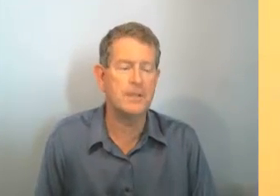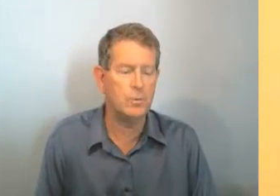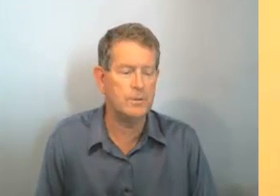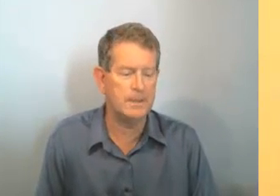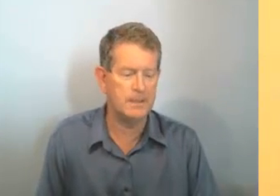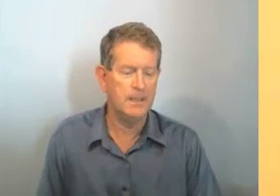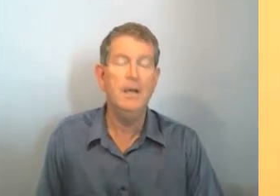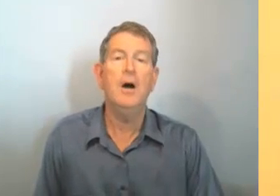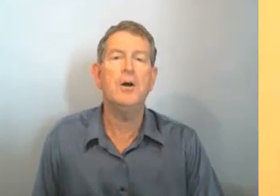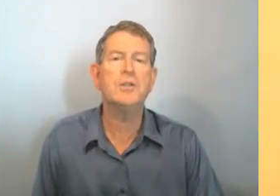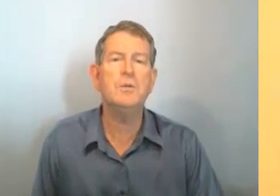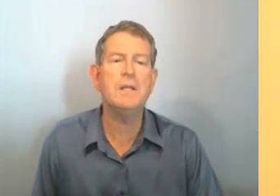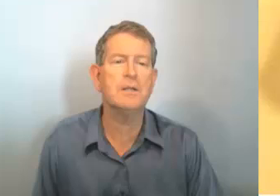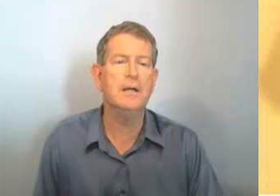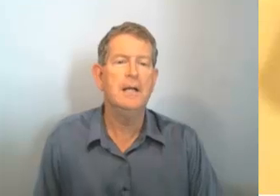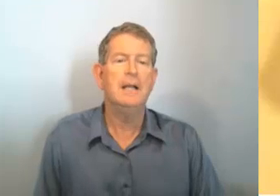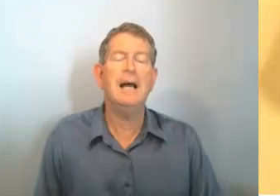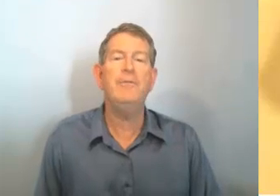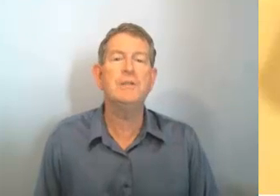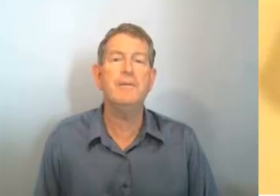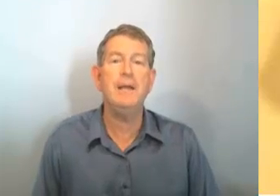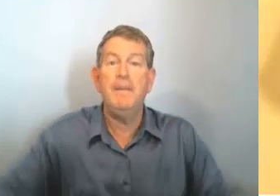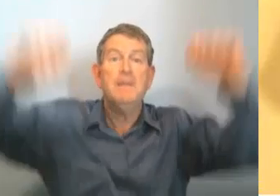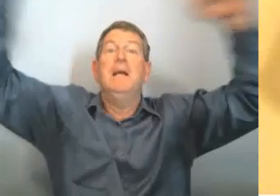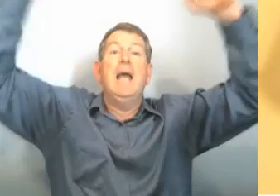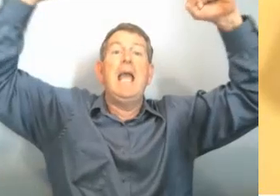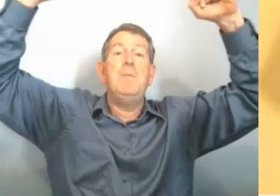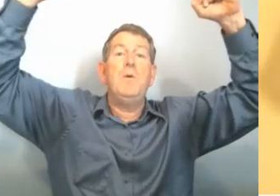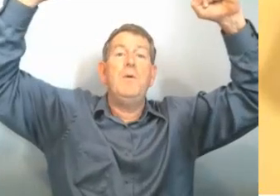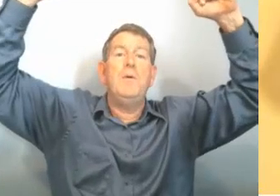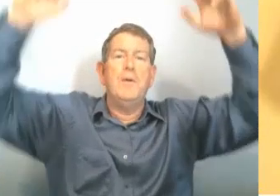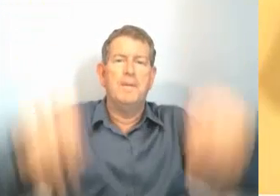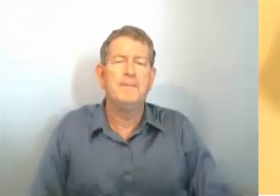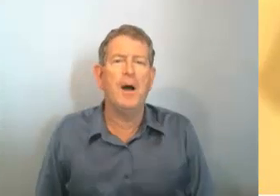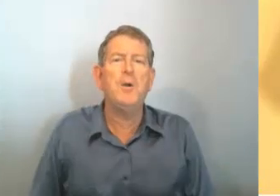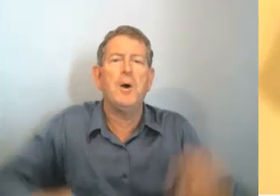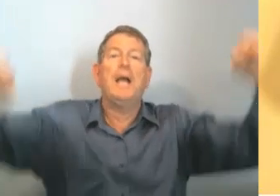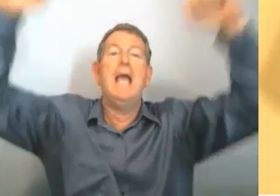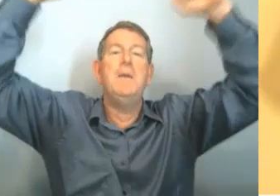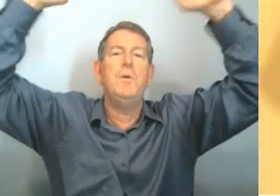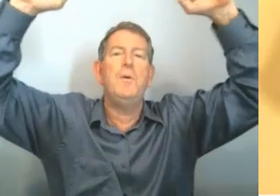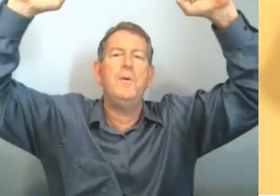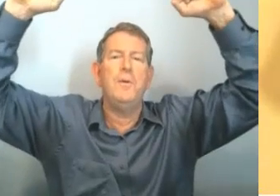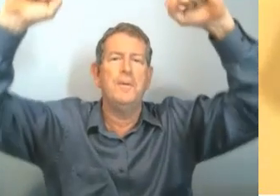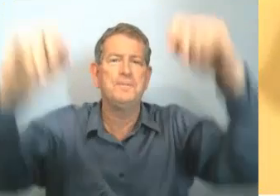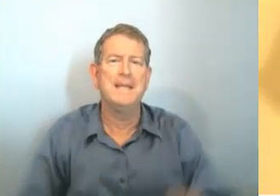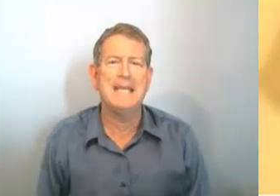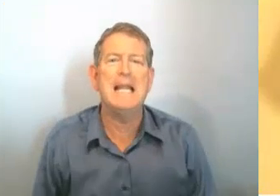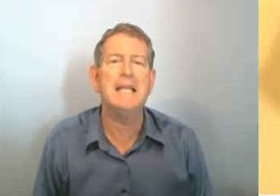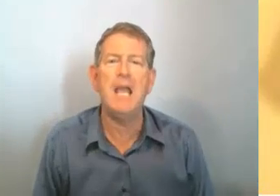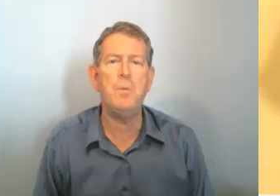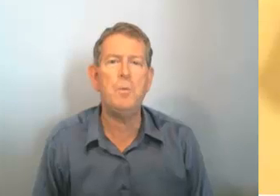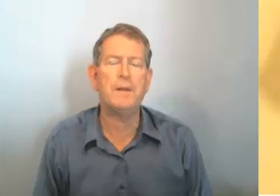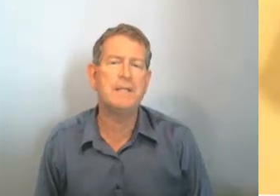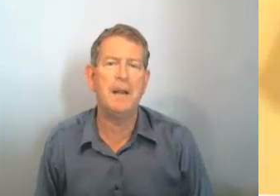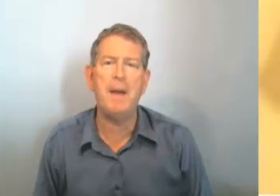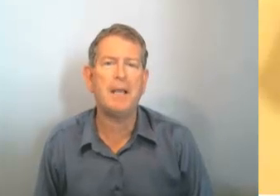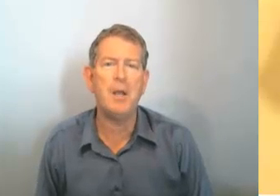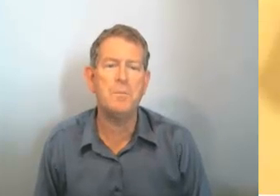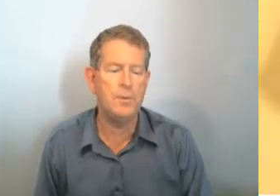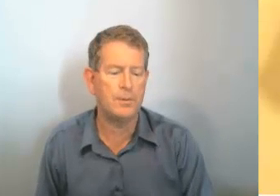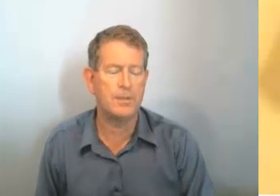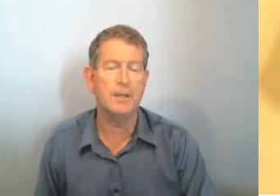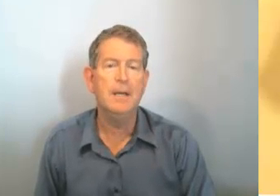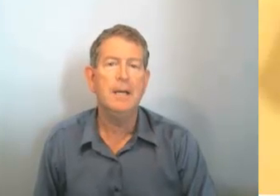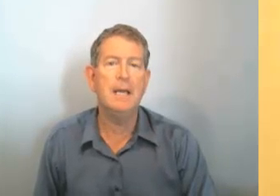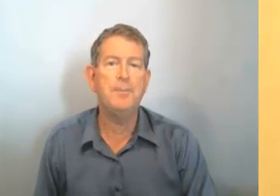parler français tout de suite. Ensuite, là vous avez ému. Encore ému. Il est ému parce qu'il a marqué